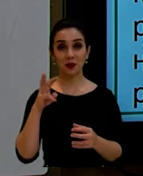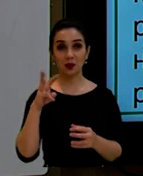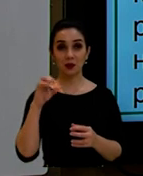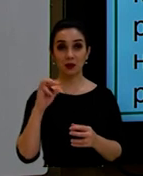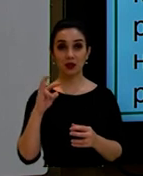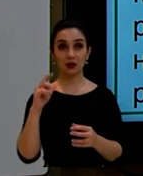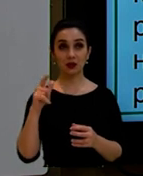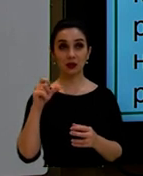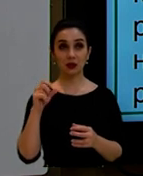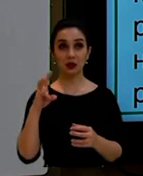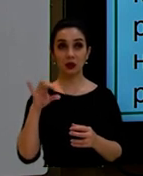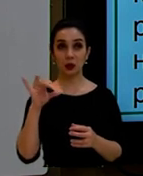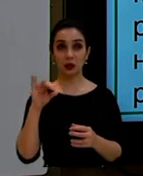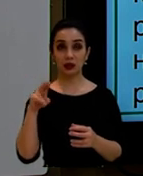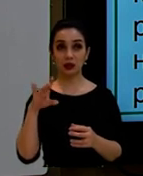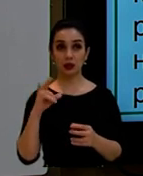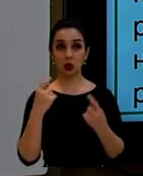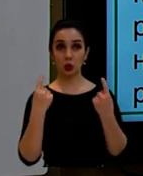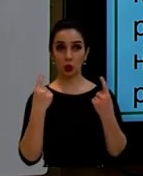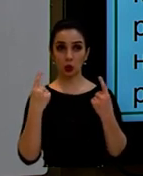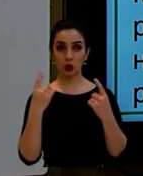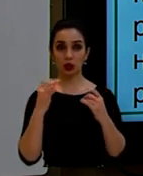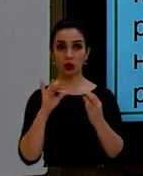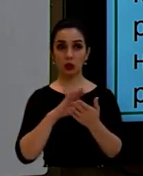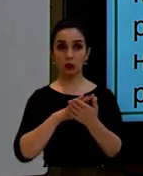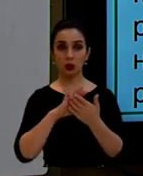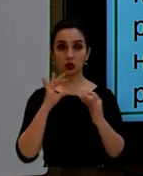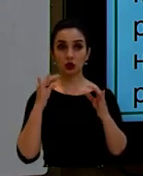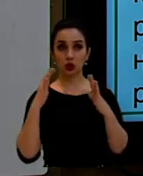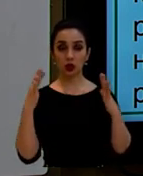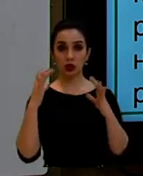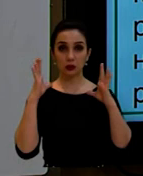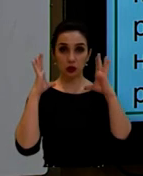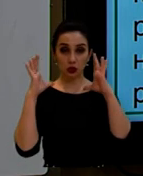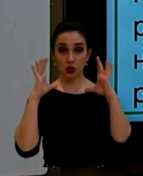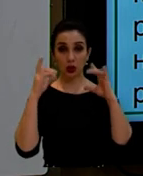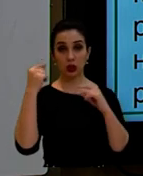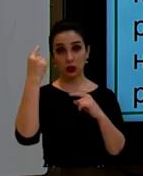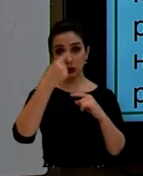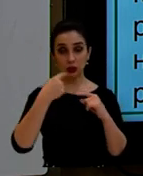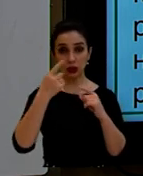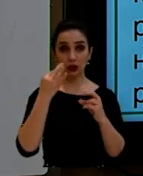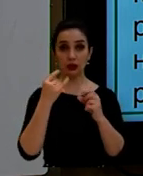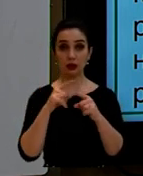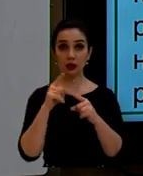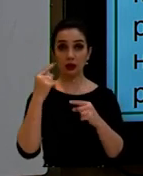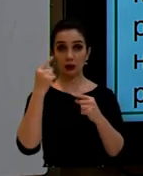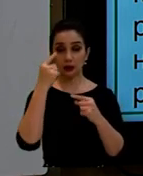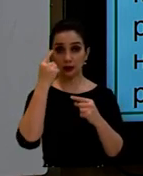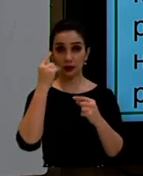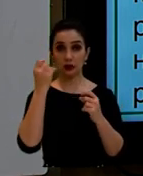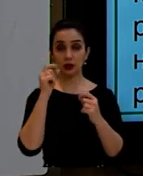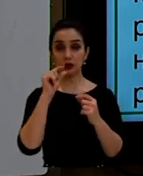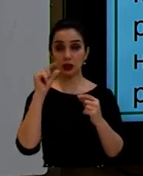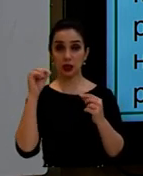Монголоидная раса отличается крупным, плоским, широким лицом с миндалевидным разрезом